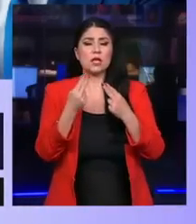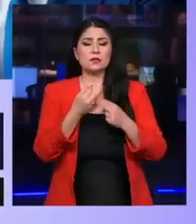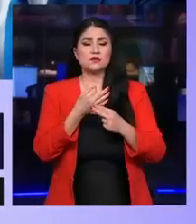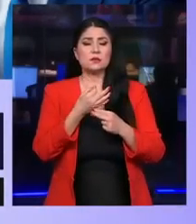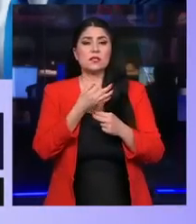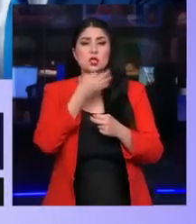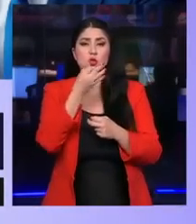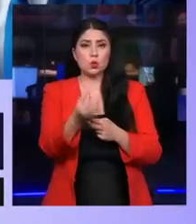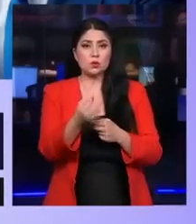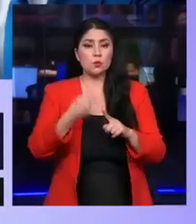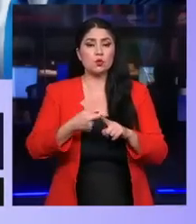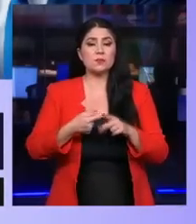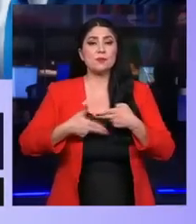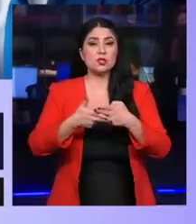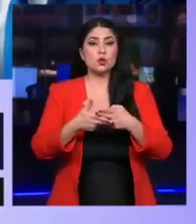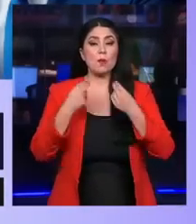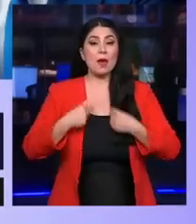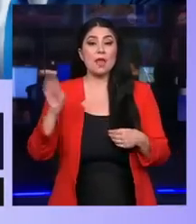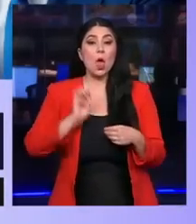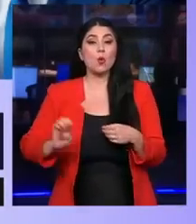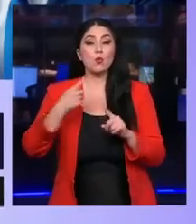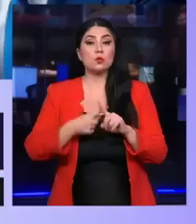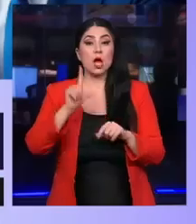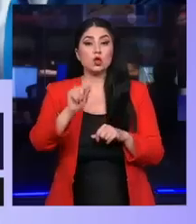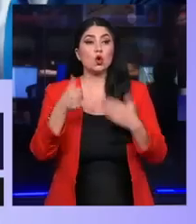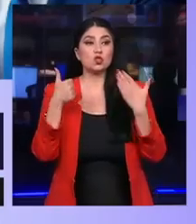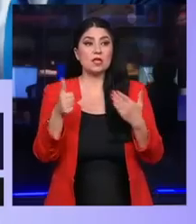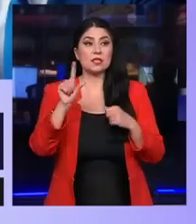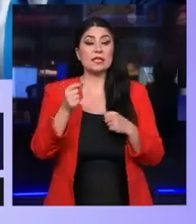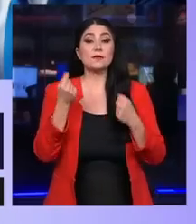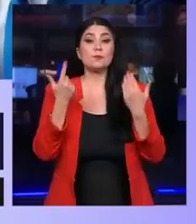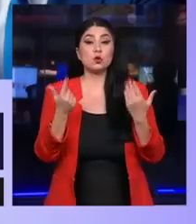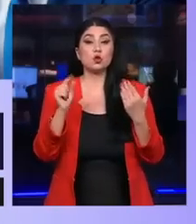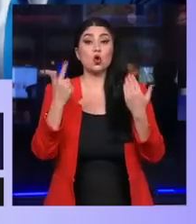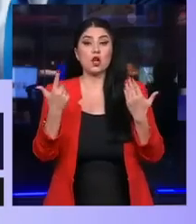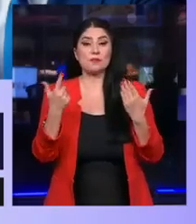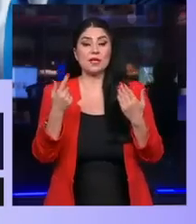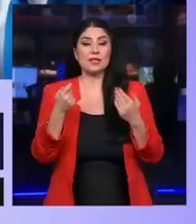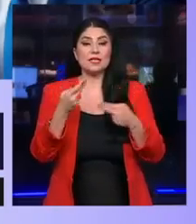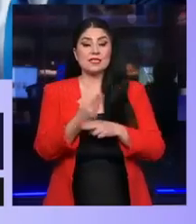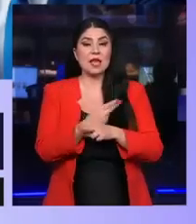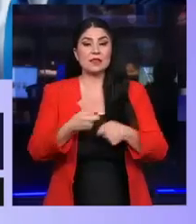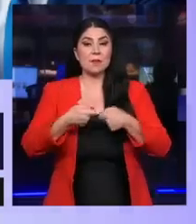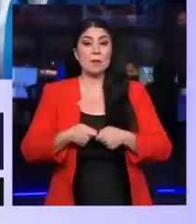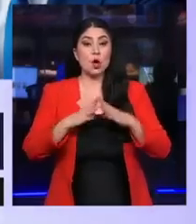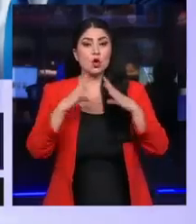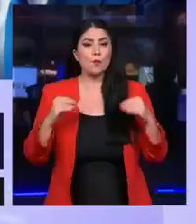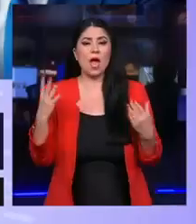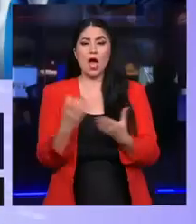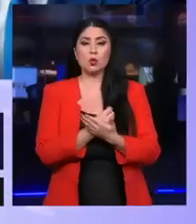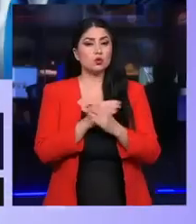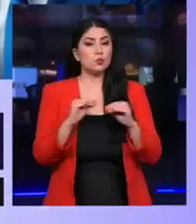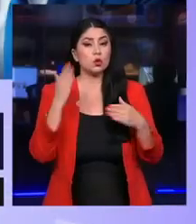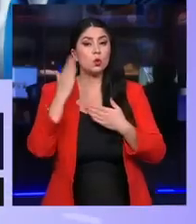an. Avem sprijinul Parlamentului European și avem sprijinul la 26 din 27 de state membre. Deci România a reușit mult